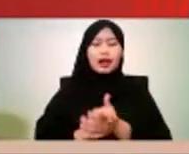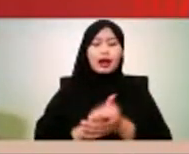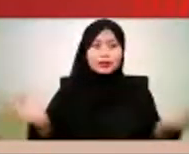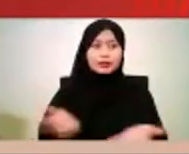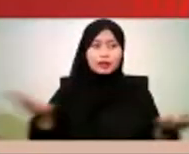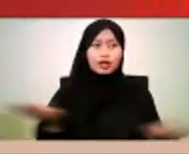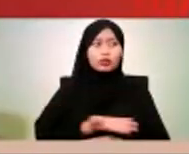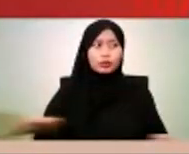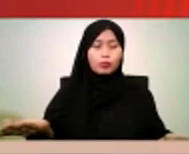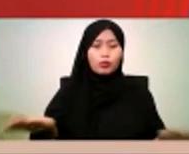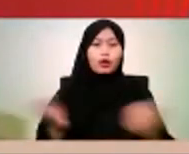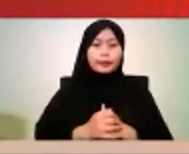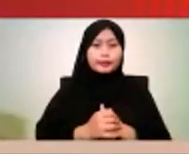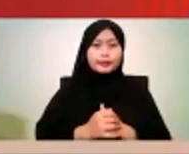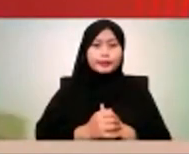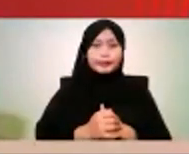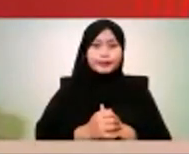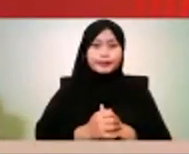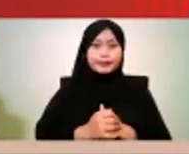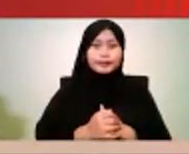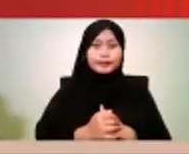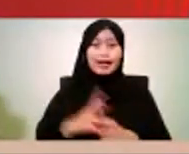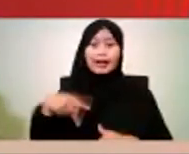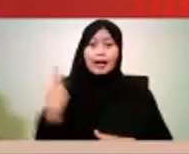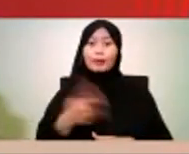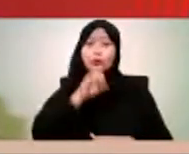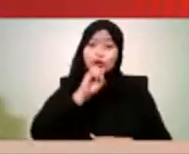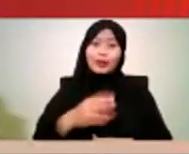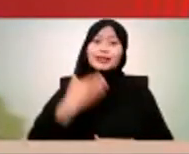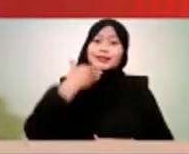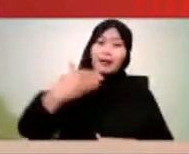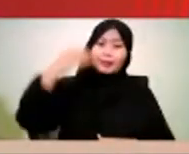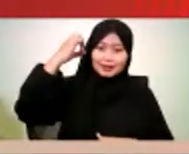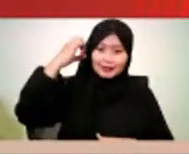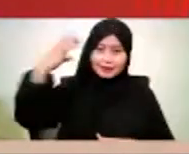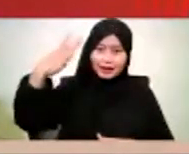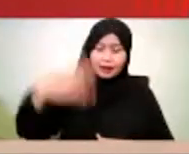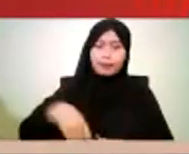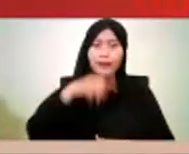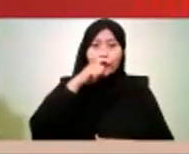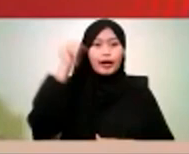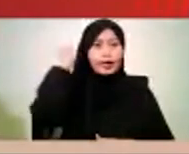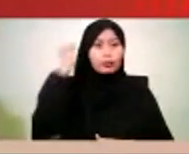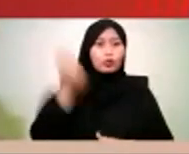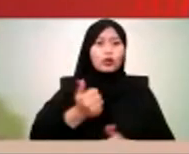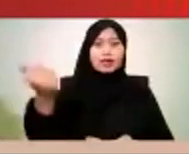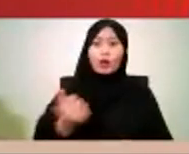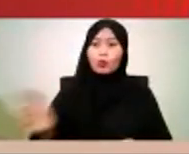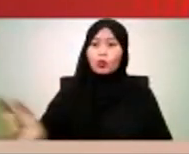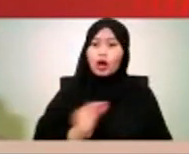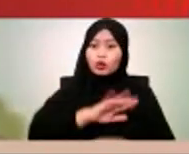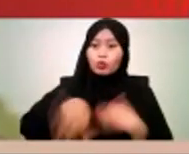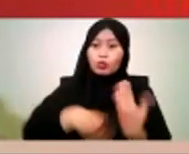untuk kita semua Kami mengucapkan selamat siang kepada bapak-ibu tamu undangan yang sudah hadir